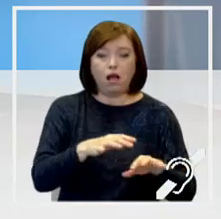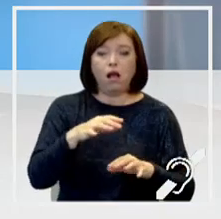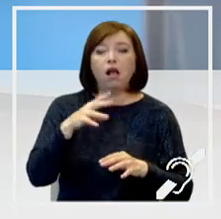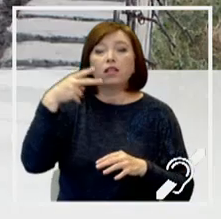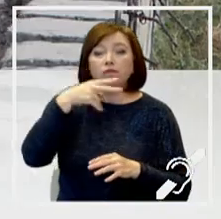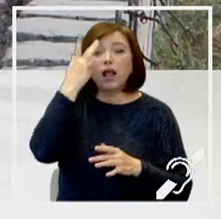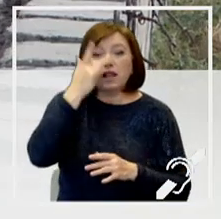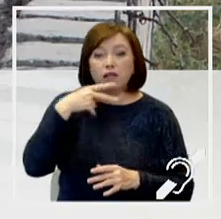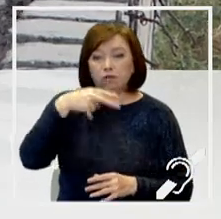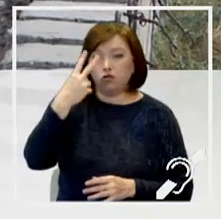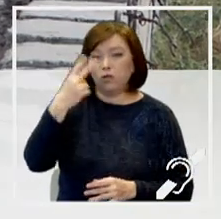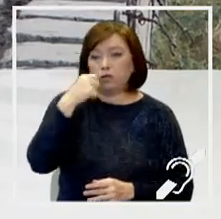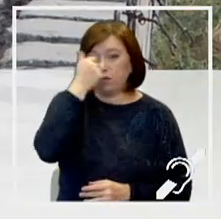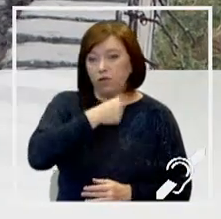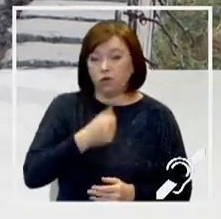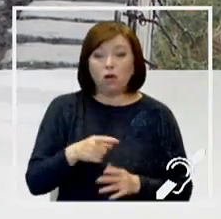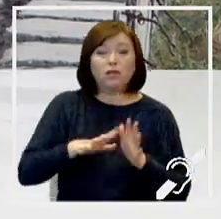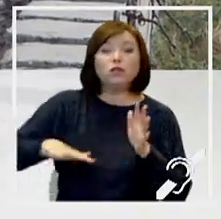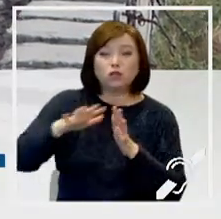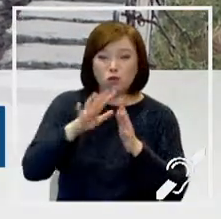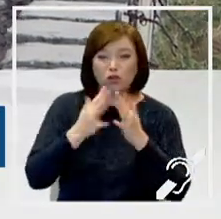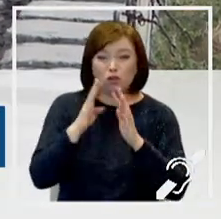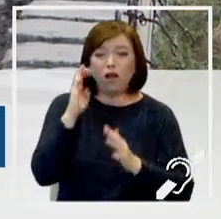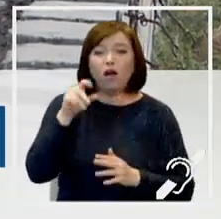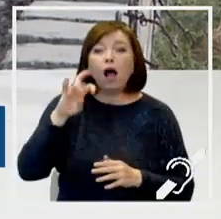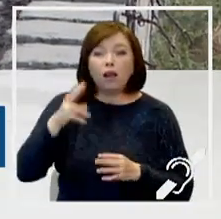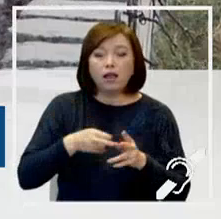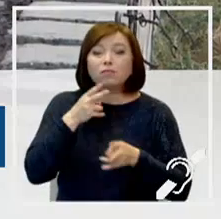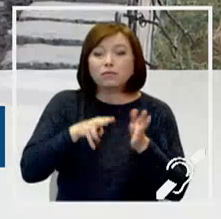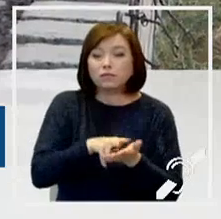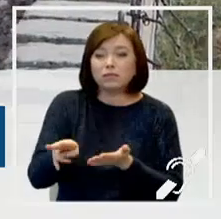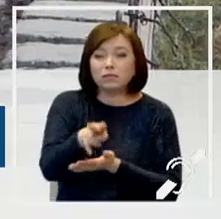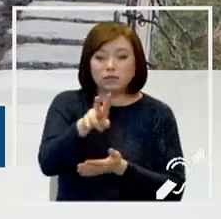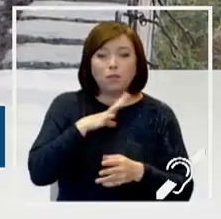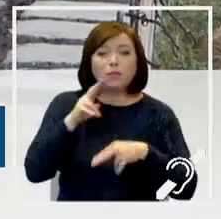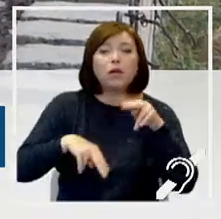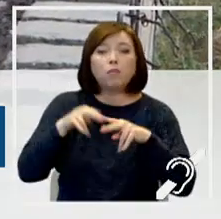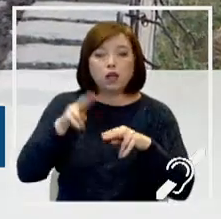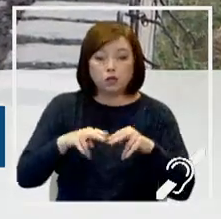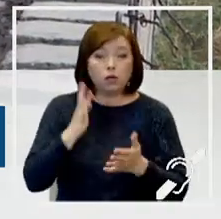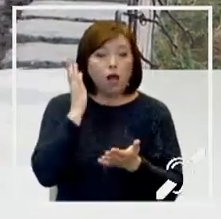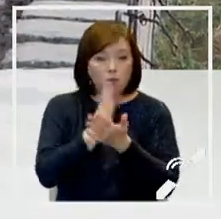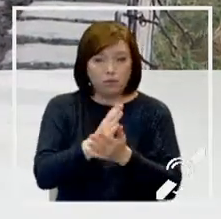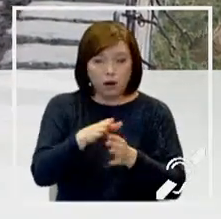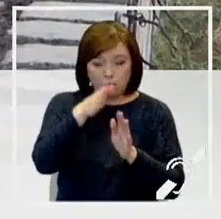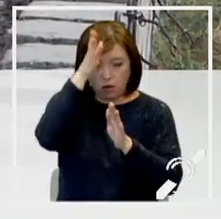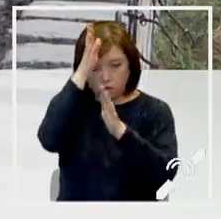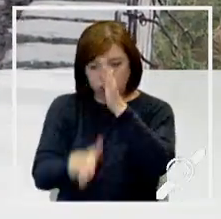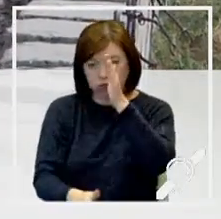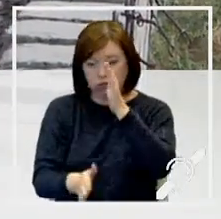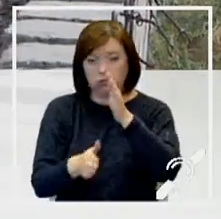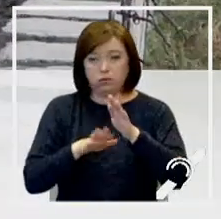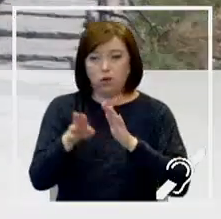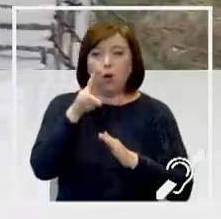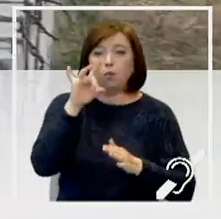2022. În zona satului Văleni, liniile de cale ferată au fost construite chiar pe malul abrupt și nisipos al